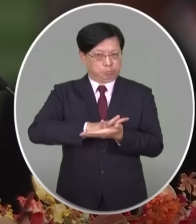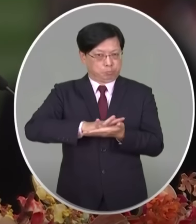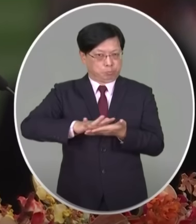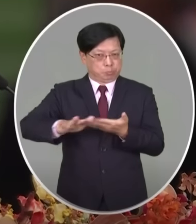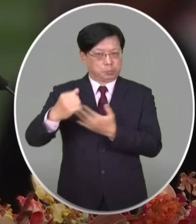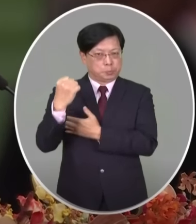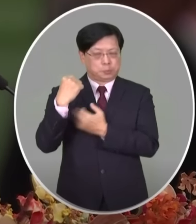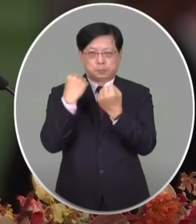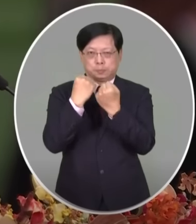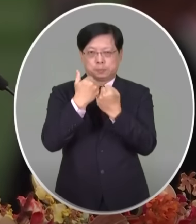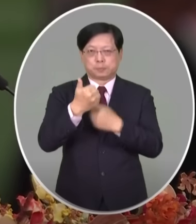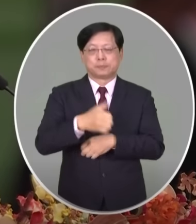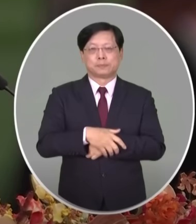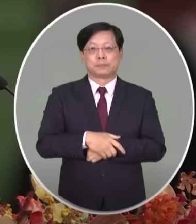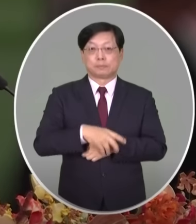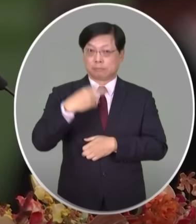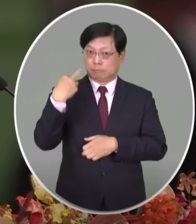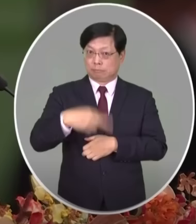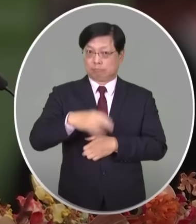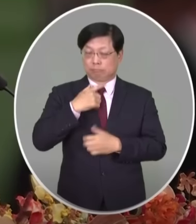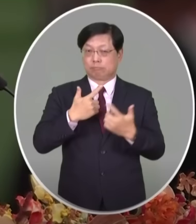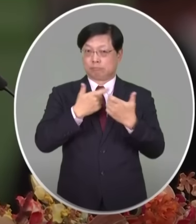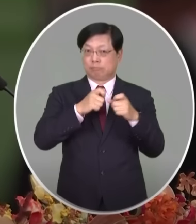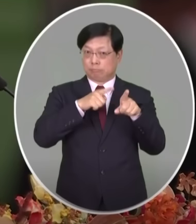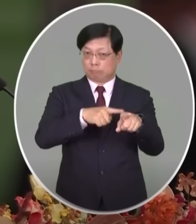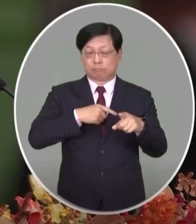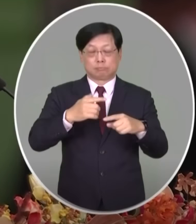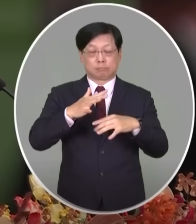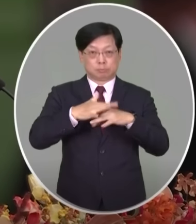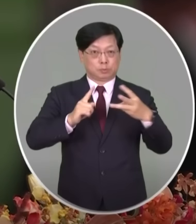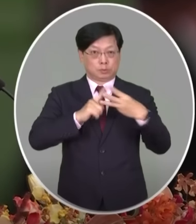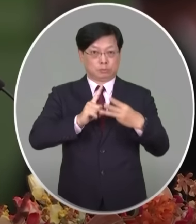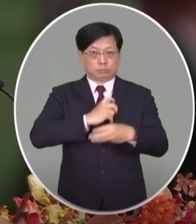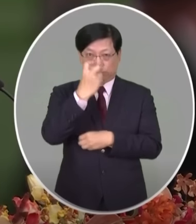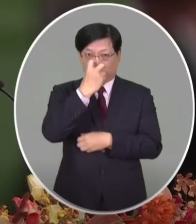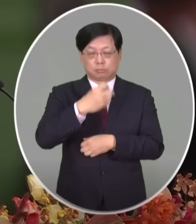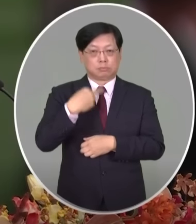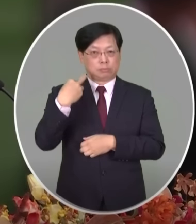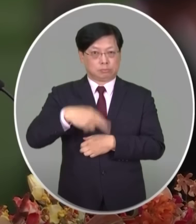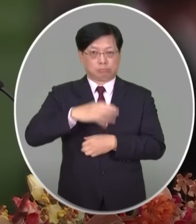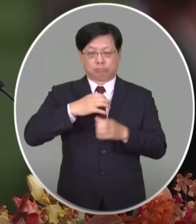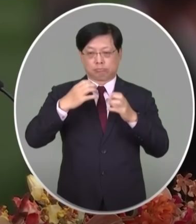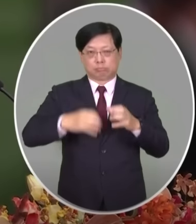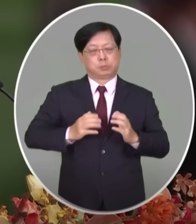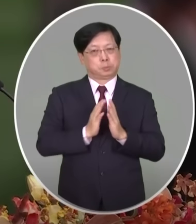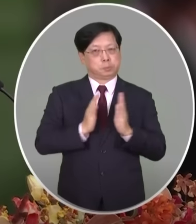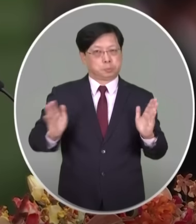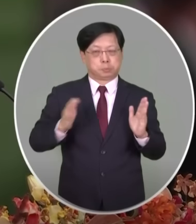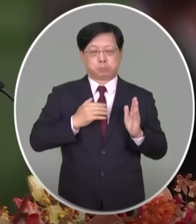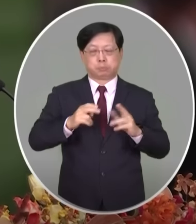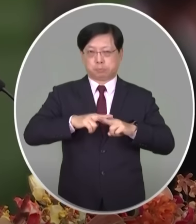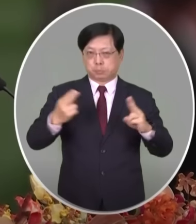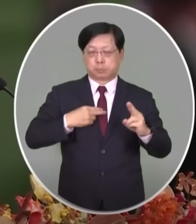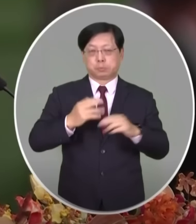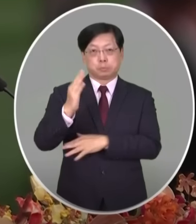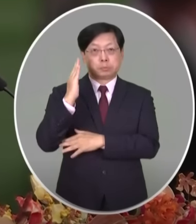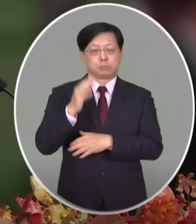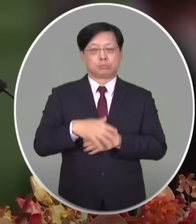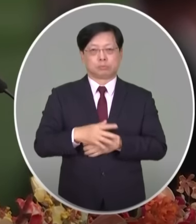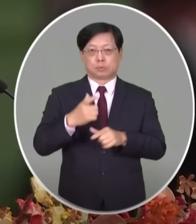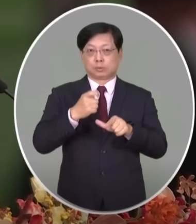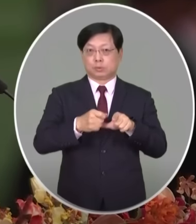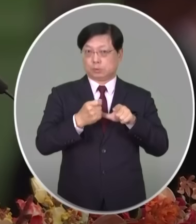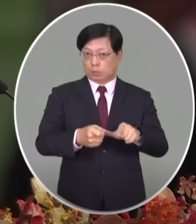政，并落实民主治理，建立开放政府，以公开透